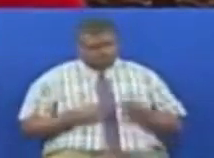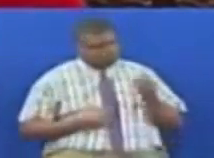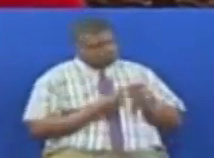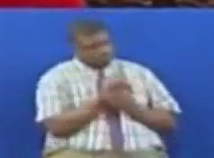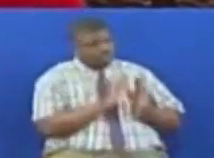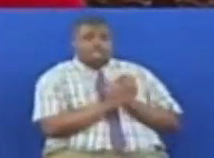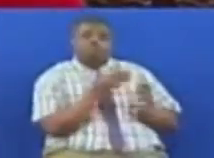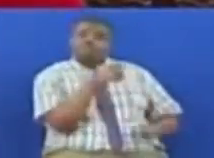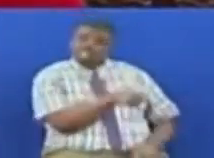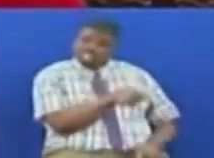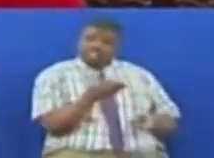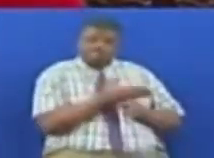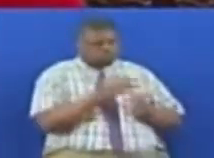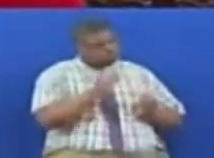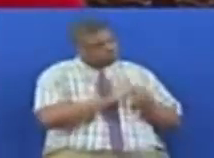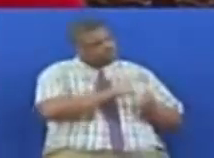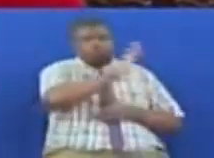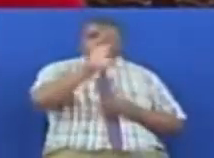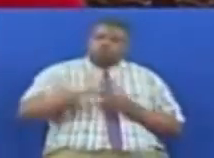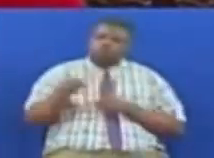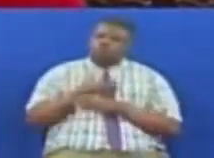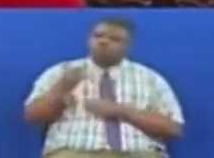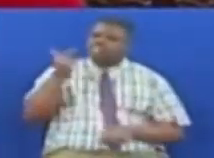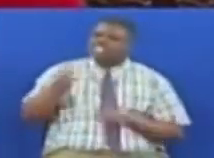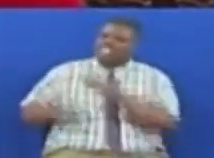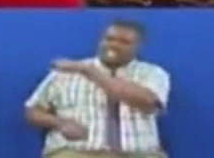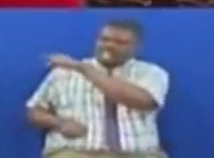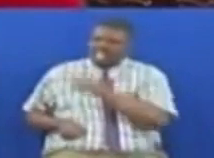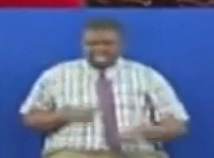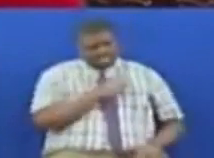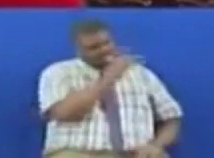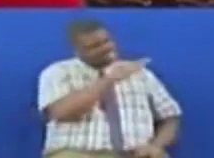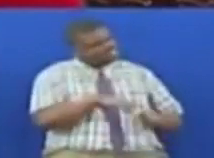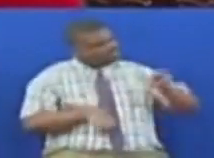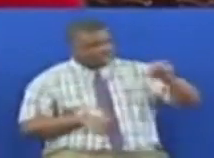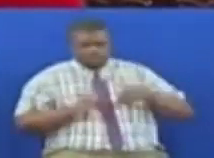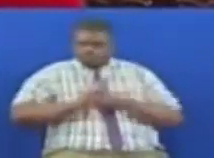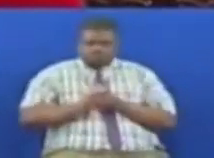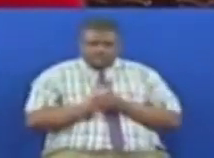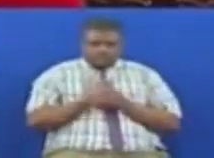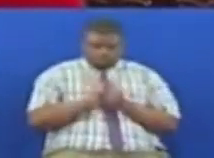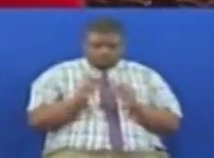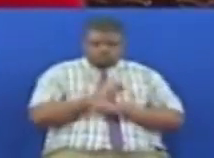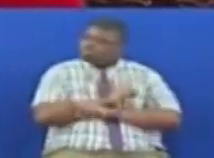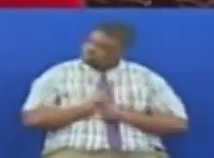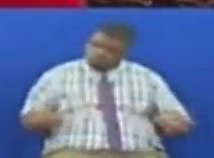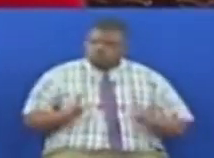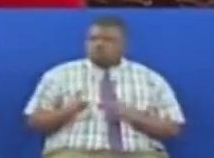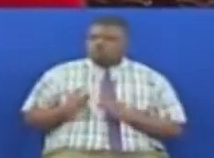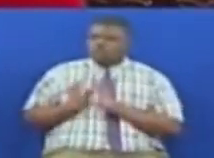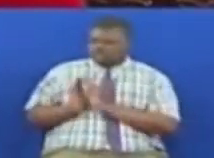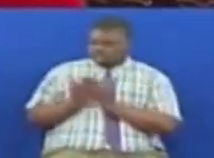hii kuhusu mambo yote ya Tanzania na Zanzibar yasiyo mambo ya muungano, katiba hii itakuwa na nguvu ya sheria katika jamhuri nzima